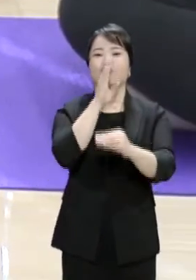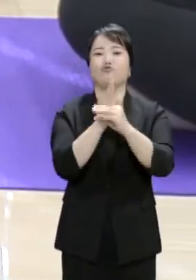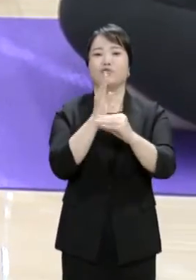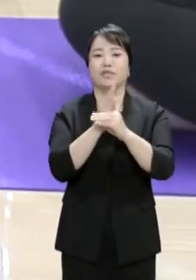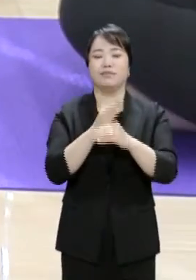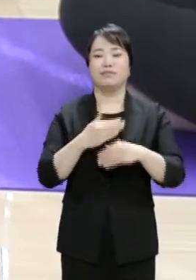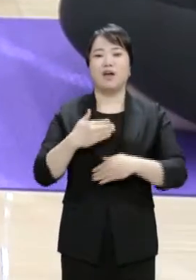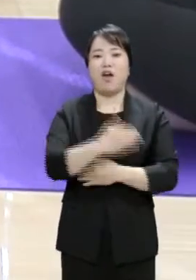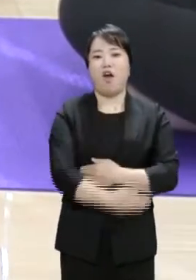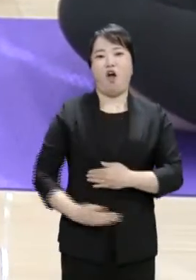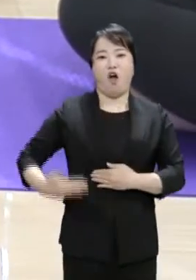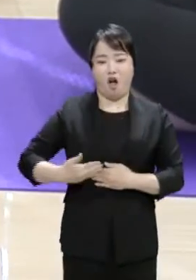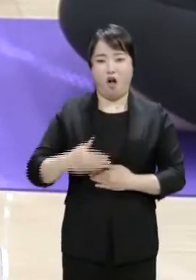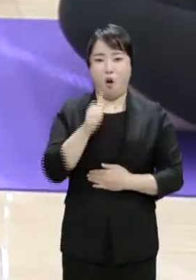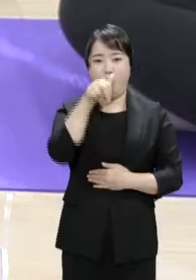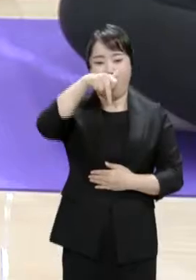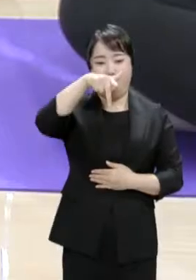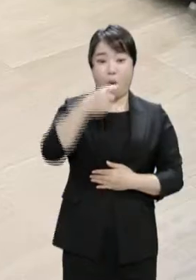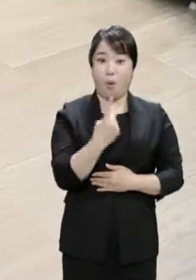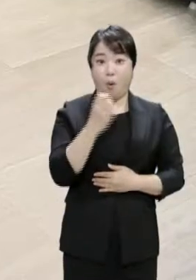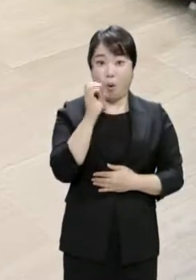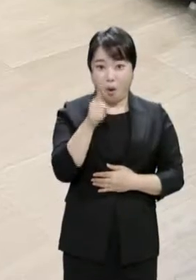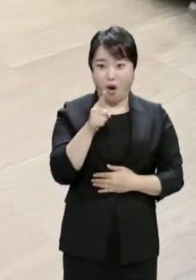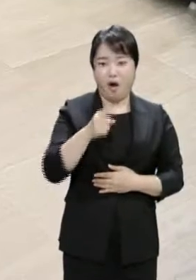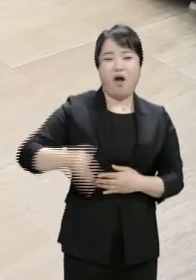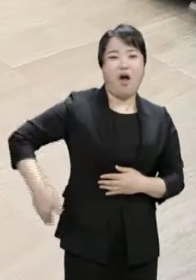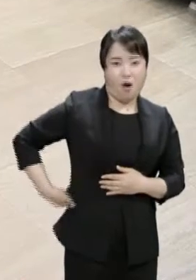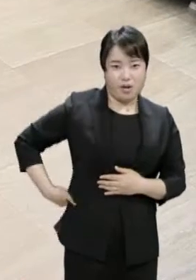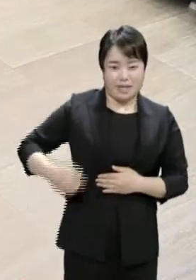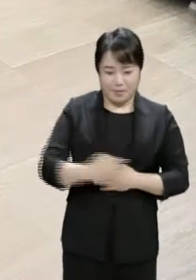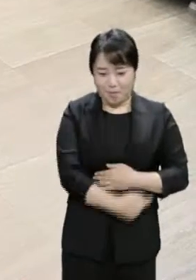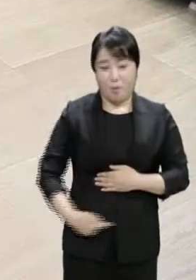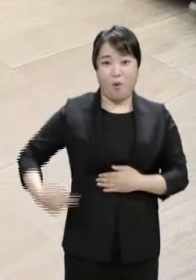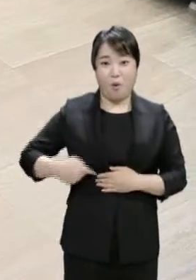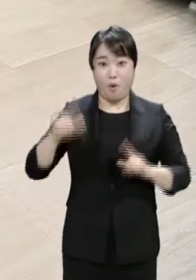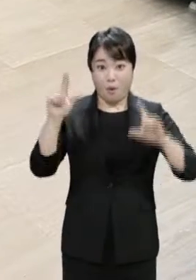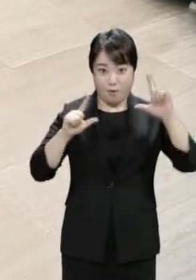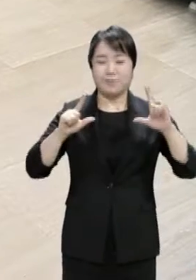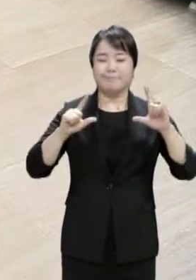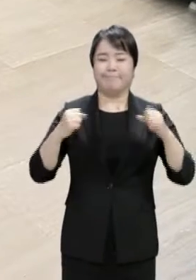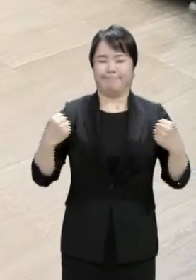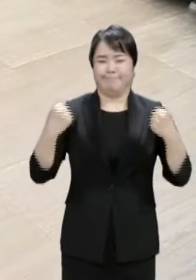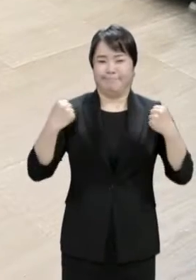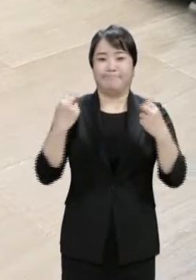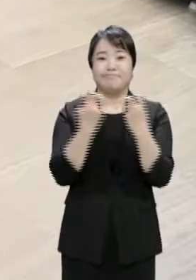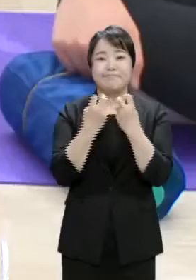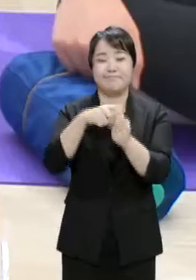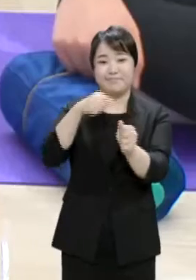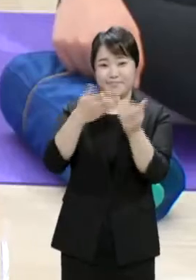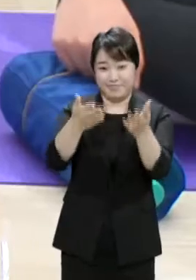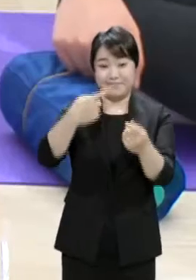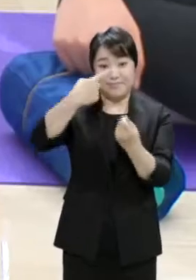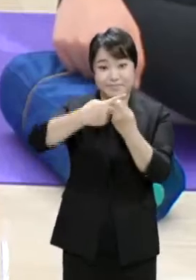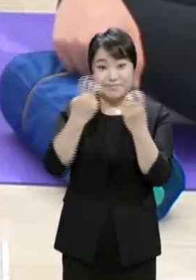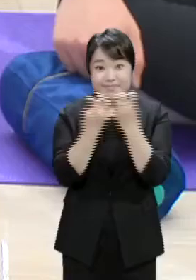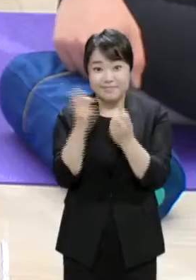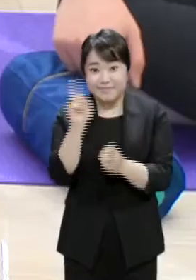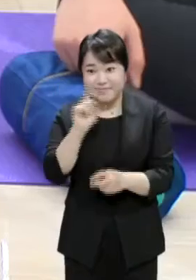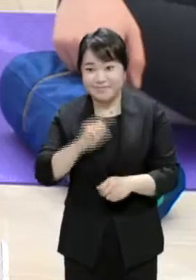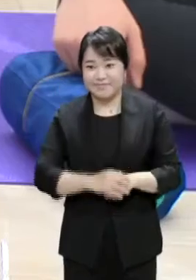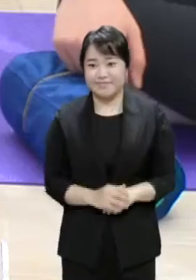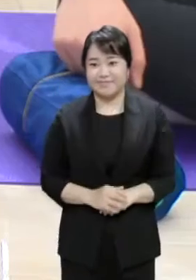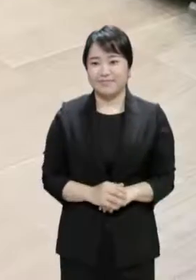코어를 단련하는 운동을 해보도록 할 텐데요. 먼저 첫 번째 동작 배워보도록 하겠습니다. 첫 번째 동작은